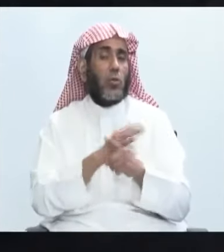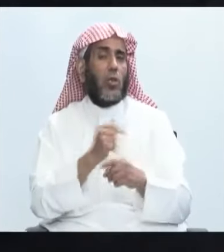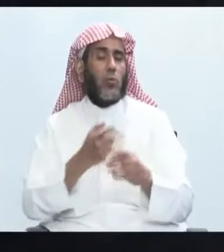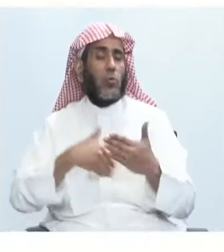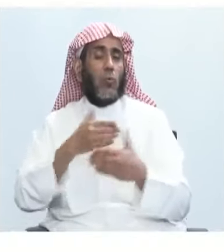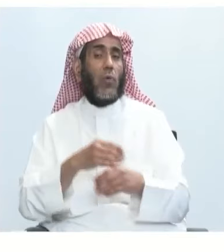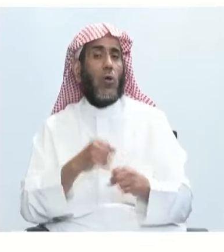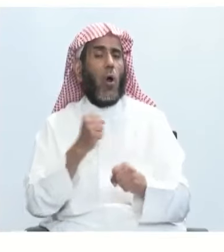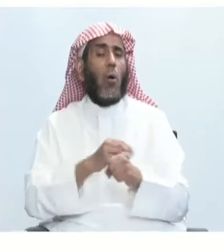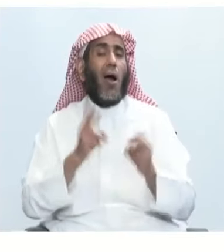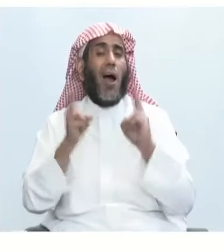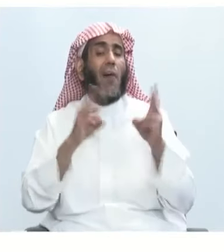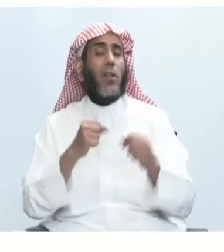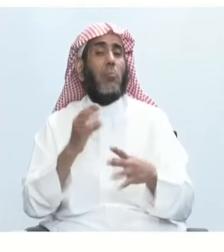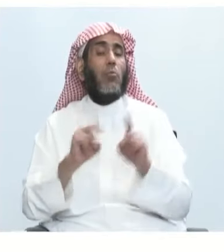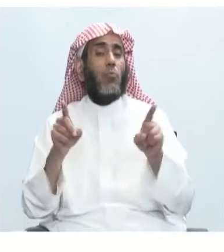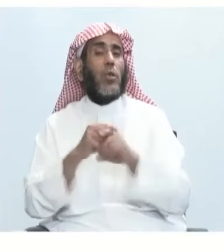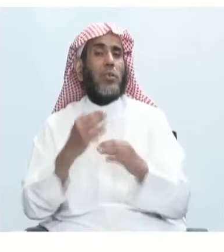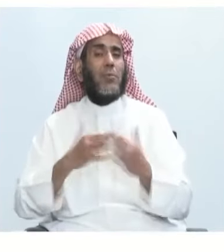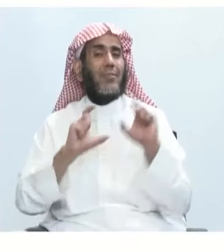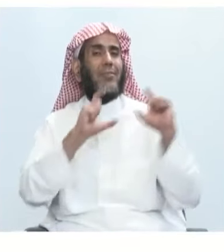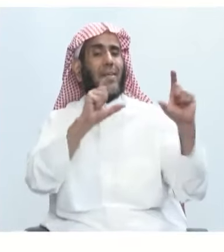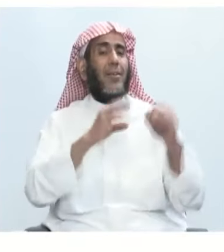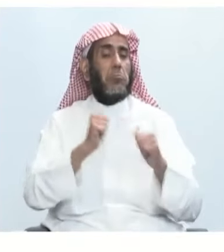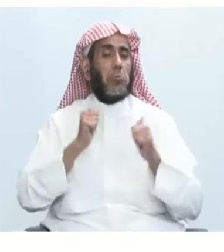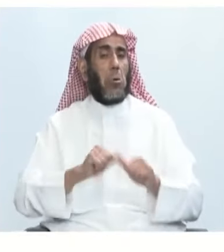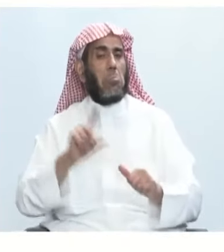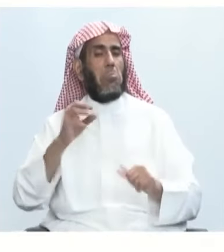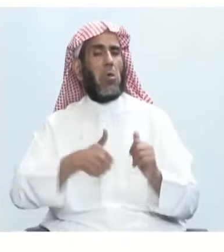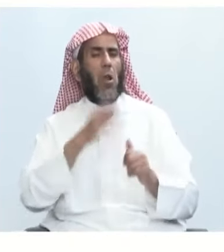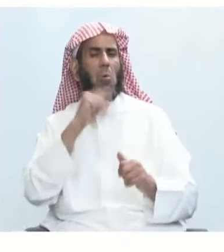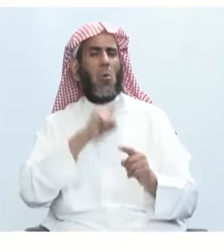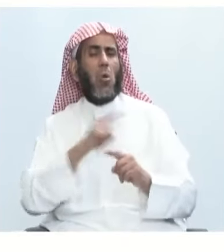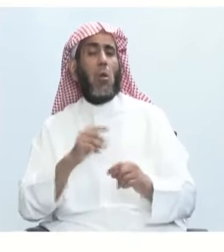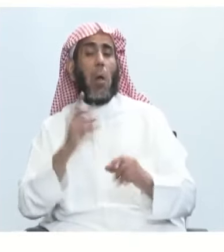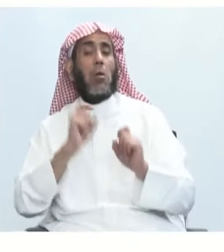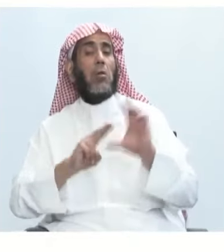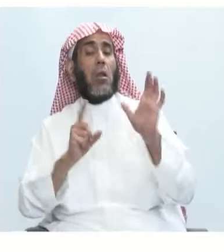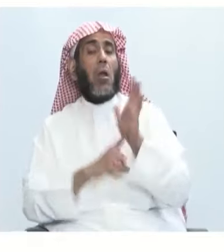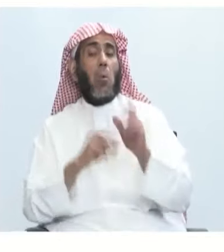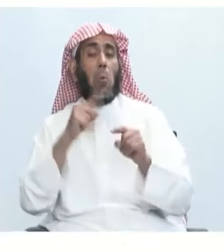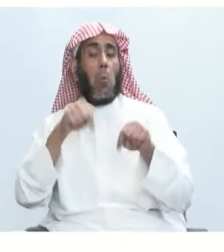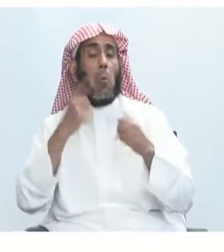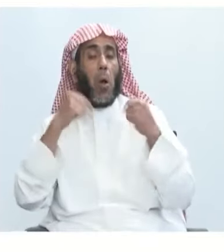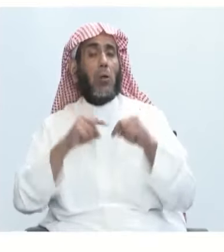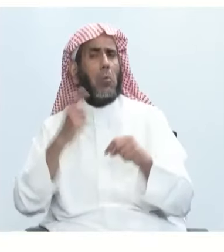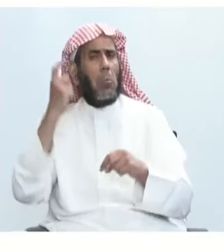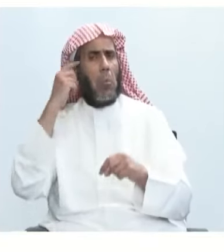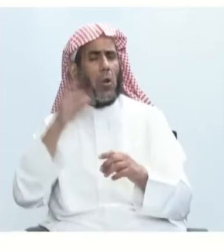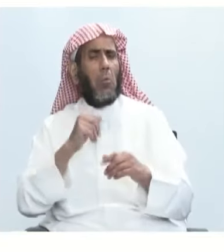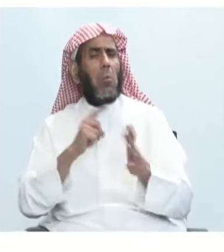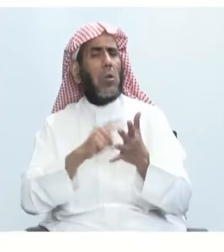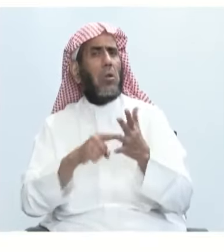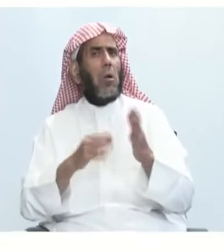انه سوف يقام حفل بمناسبه تكريم الطالب المثالي اليوم ولم تكن هناك اي ادله واقعيه مقنعه ولا